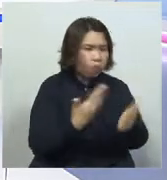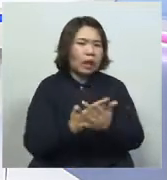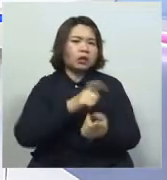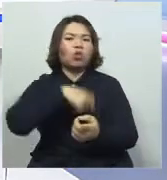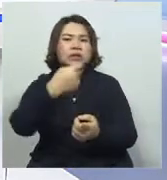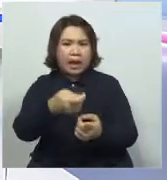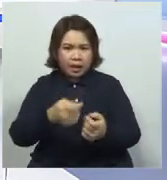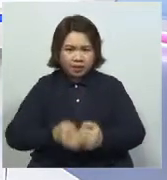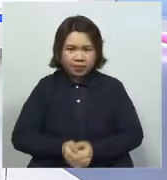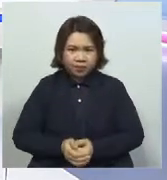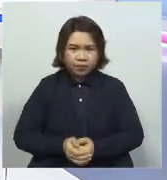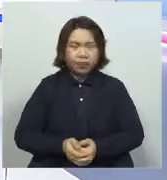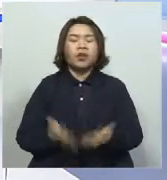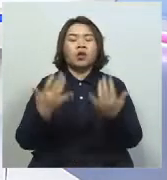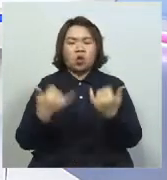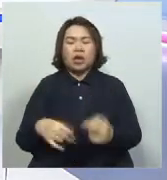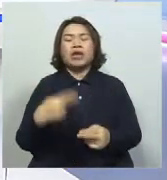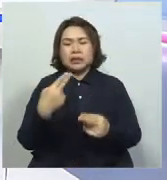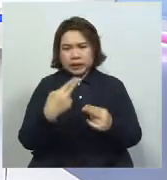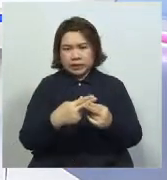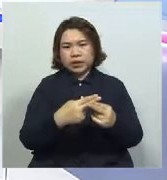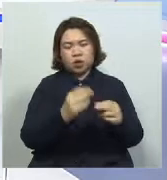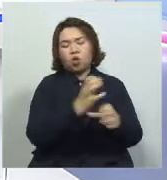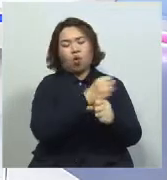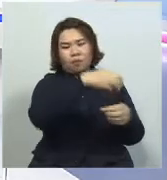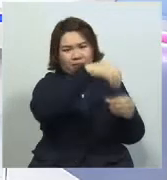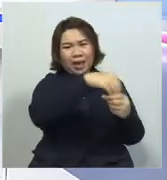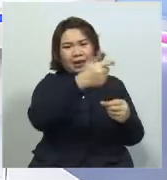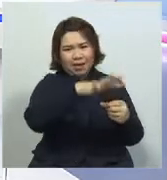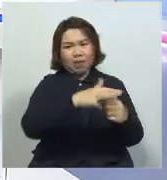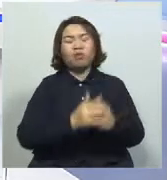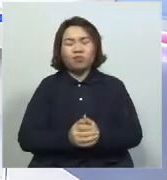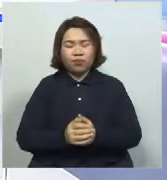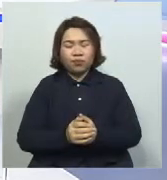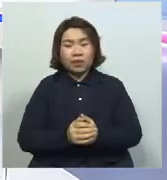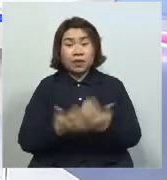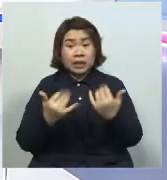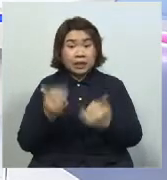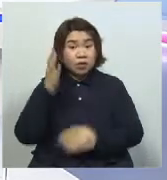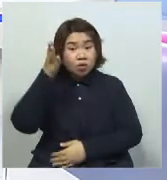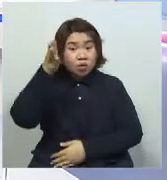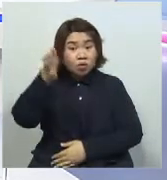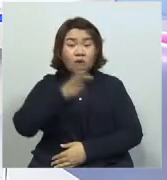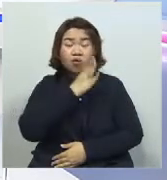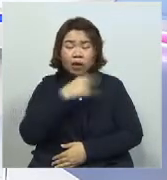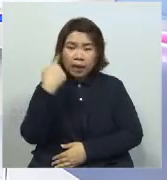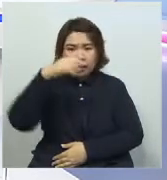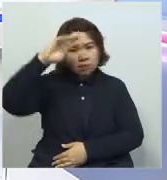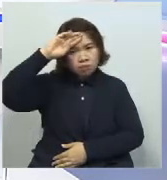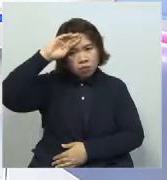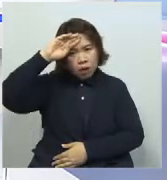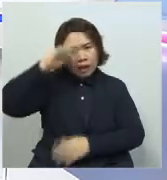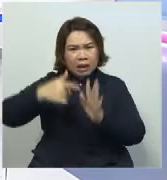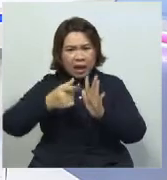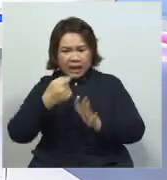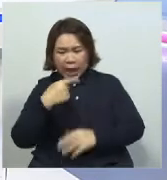ากนี้ไปเนี่ยคือเขามีการกำหนดไว้ในบัญชีและอยู่ในคำสั่งดังกล่าวเนี่ยดังนั้นจากนี้ไปคนที่ป่วยและจำเป็นที่จะต้องใ